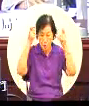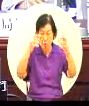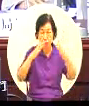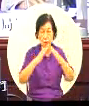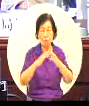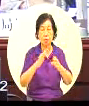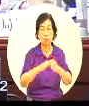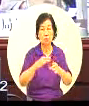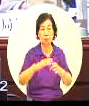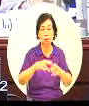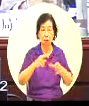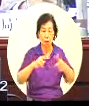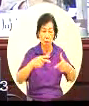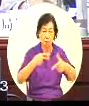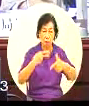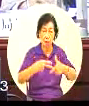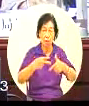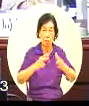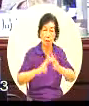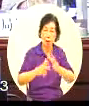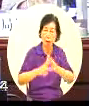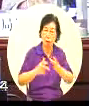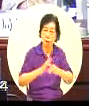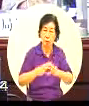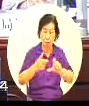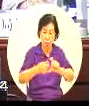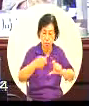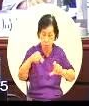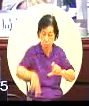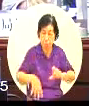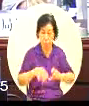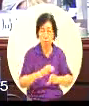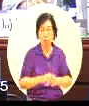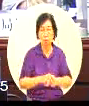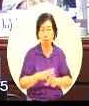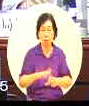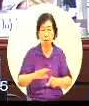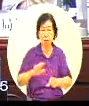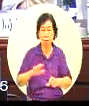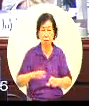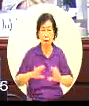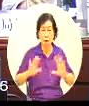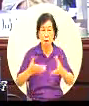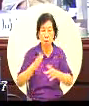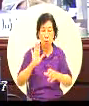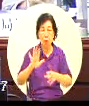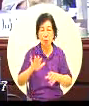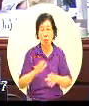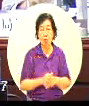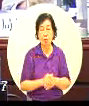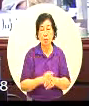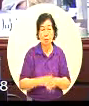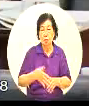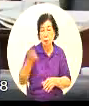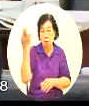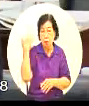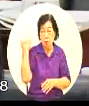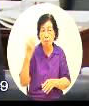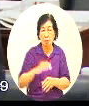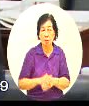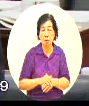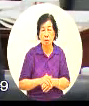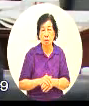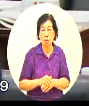所，那不是跟有国营企业的土地， 这块是以前军以前人物三亚区